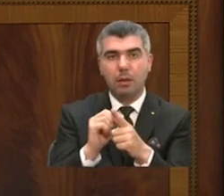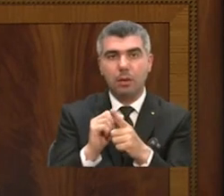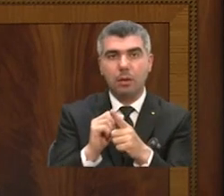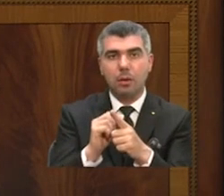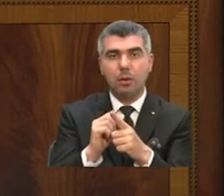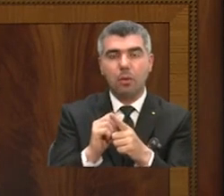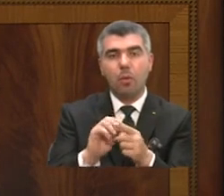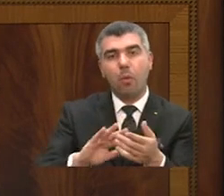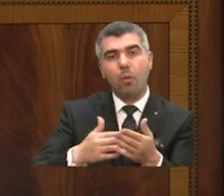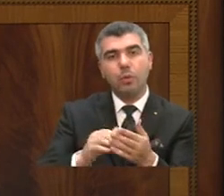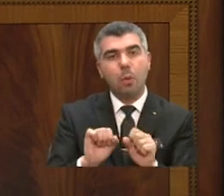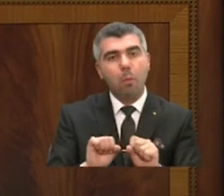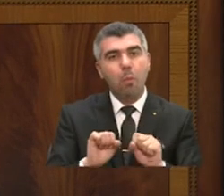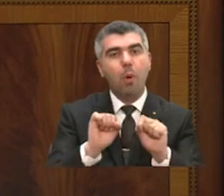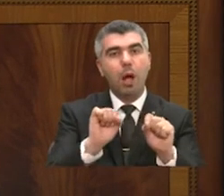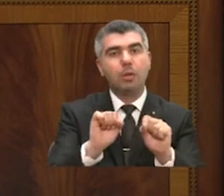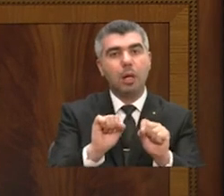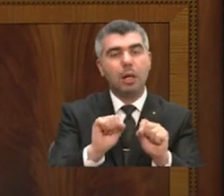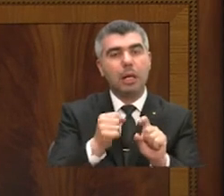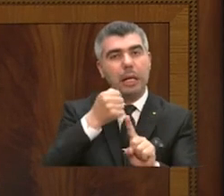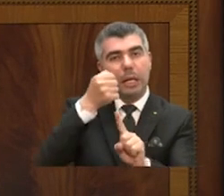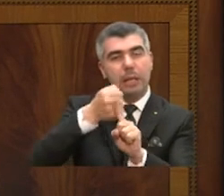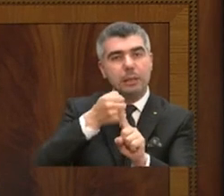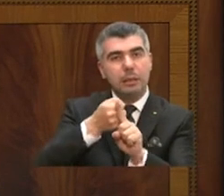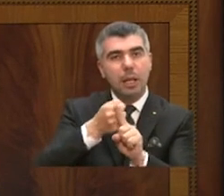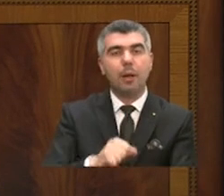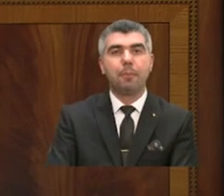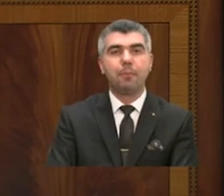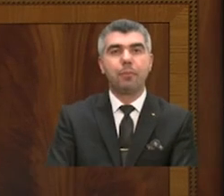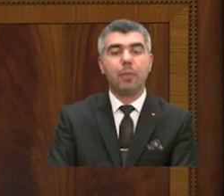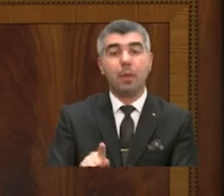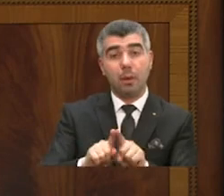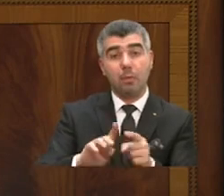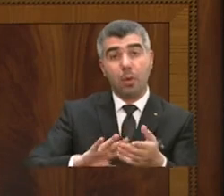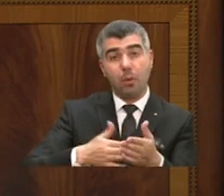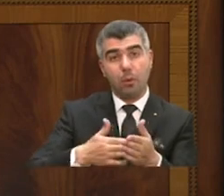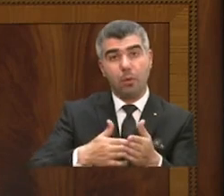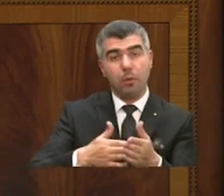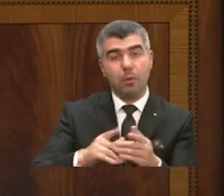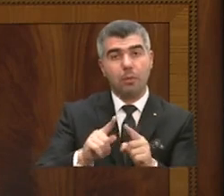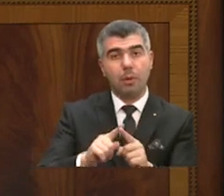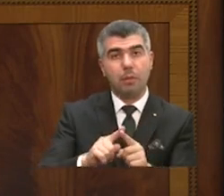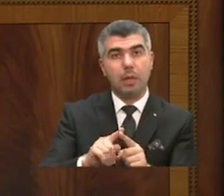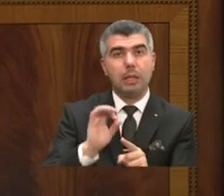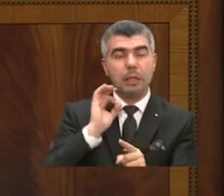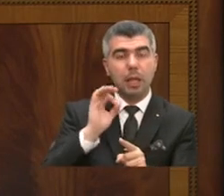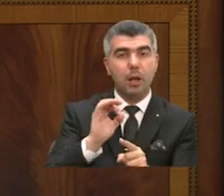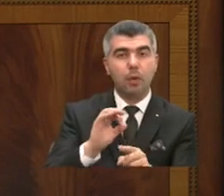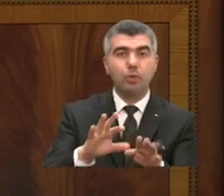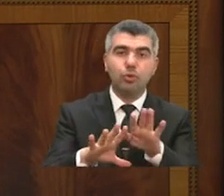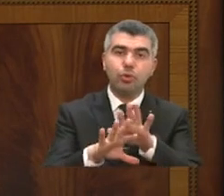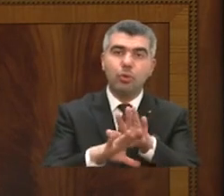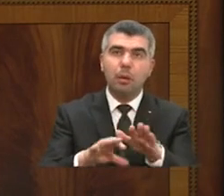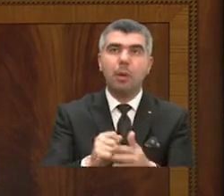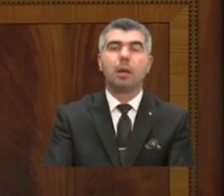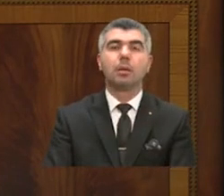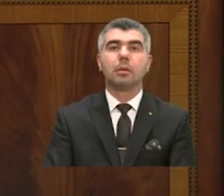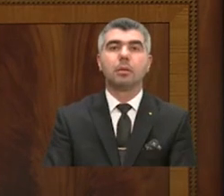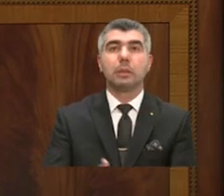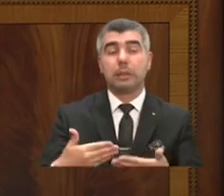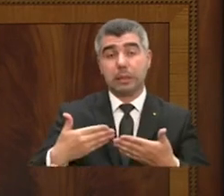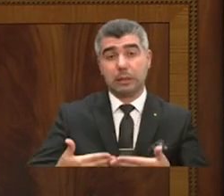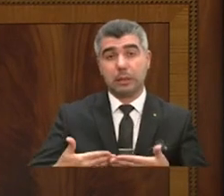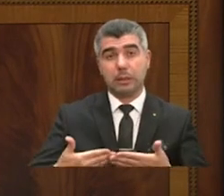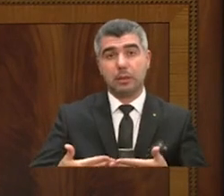اللي يمكننا نواجهها في المسار الإصلاحي اللي رسمناه من أجل استكمال أسس الدولة الاجتماعية. إننا